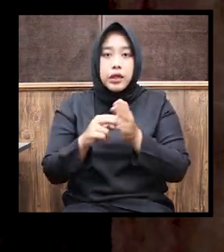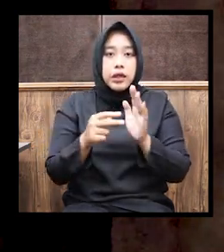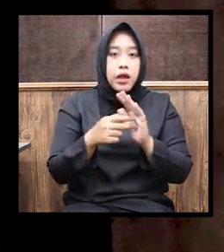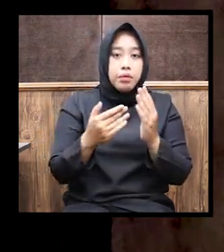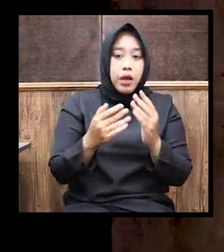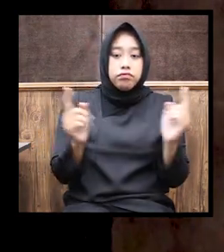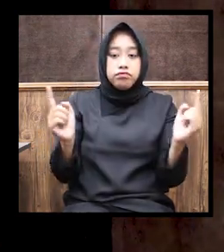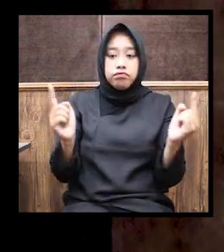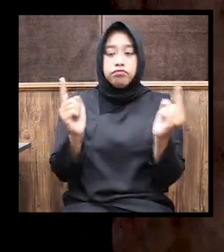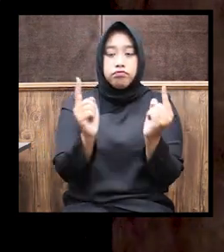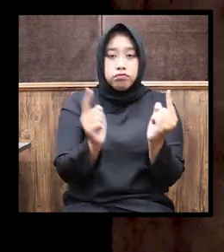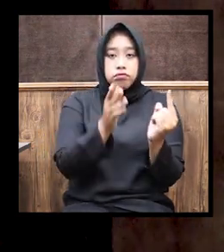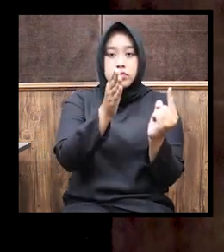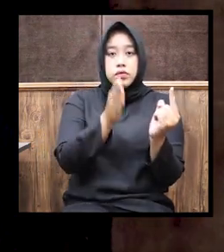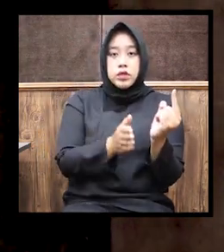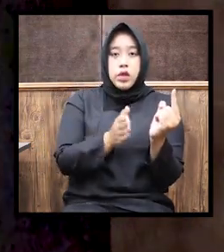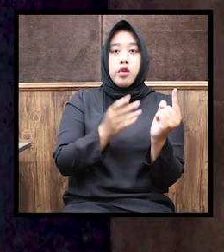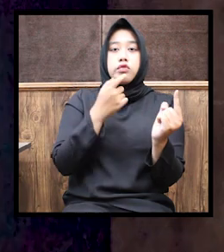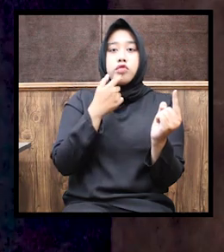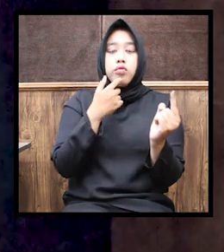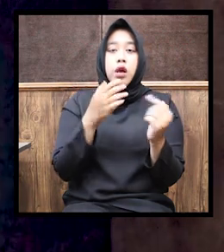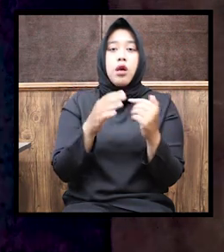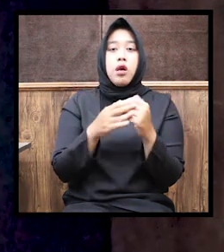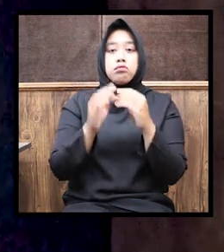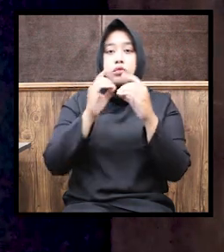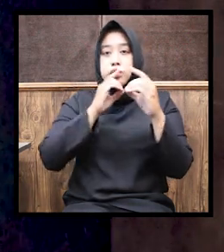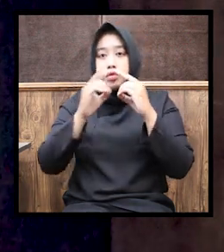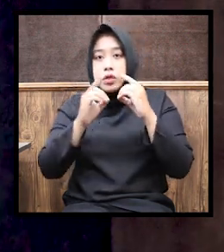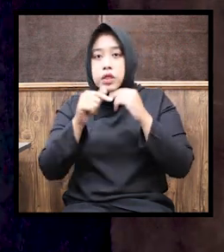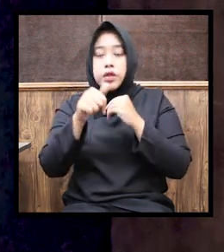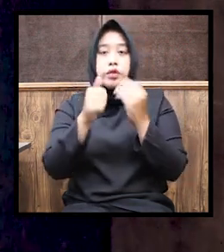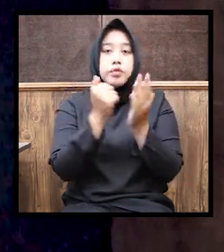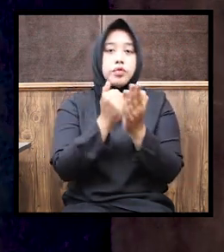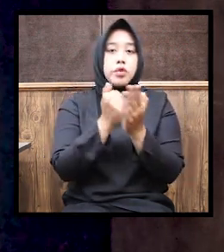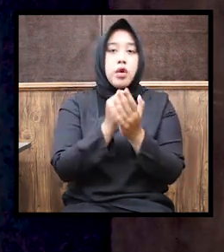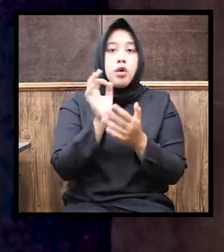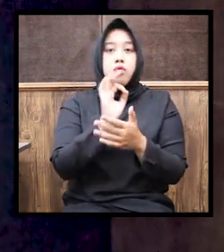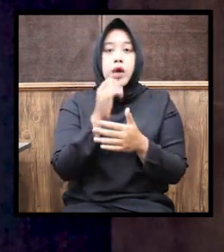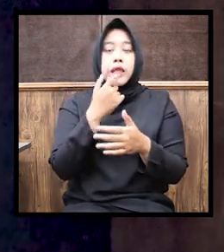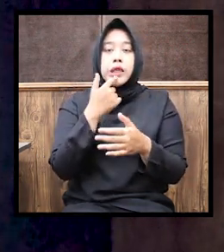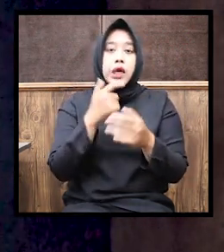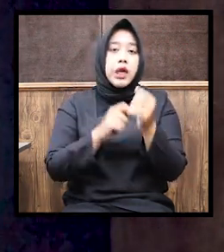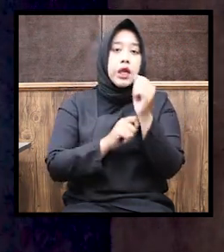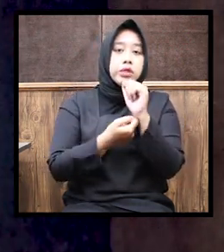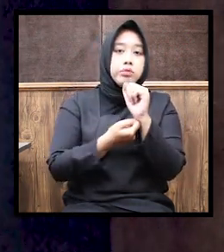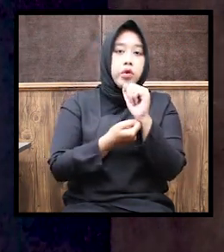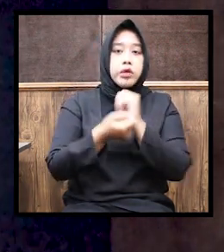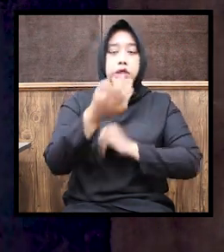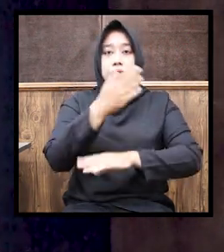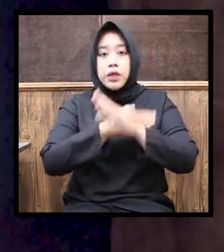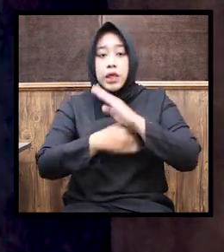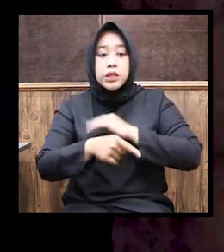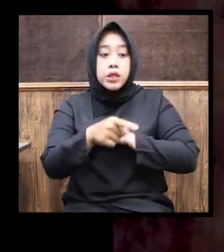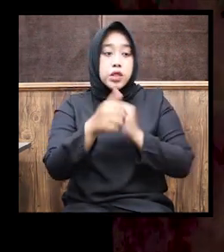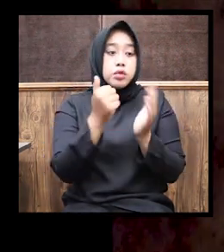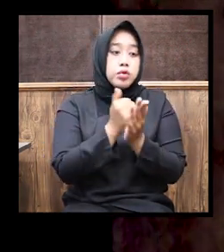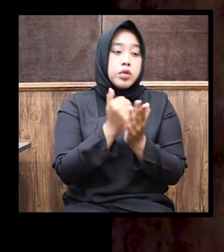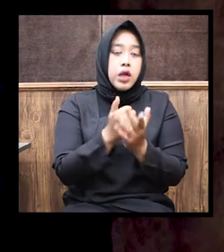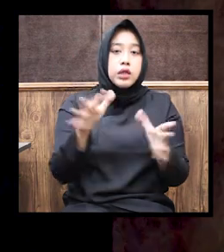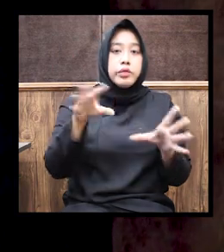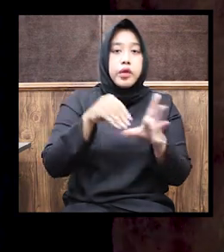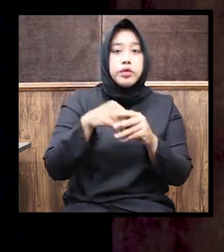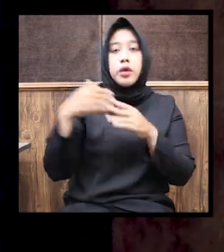Tolonglah ini E manp ini bukan manp cost tapi social responsibility gitu loh menjadi tanggung jawab perusahaan juga dengan